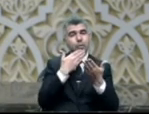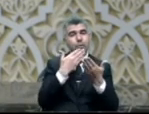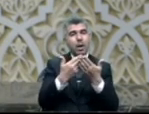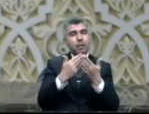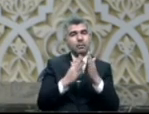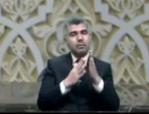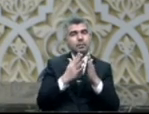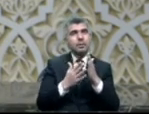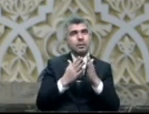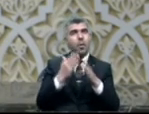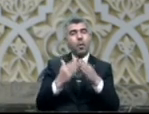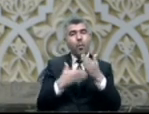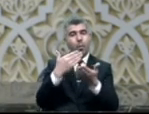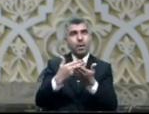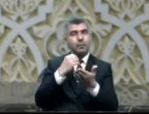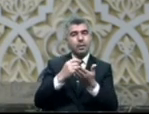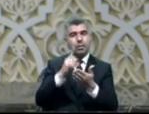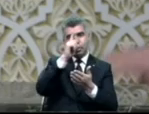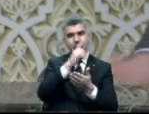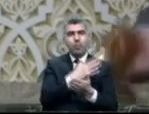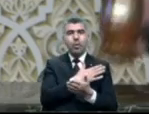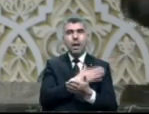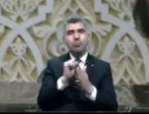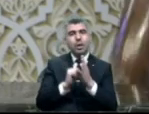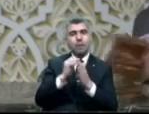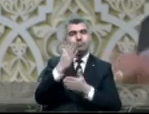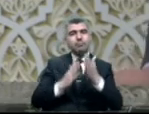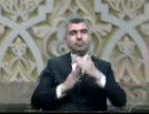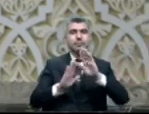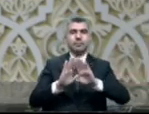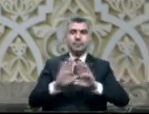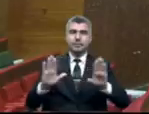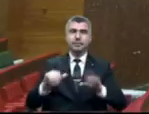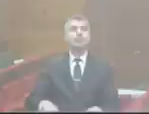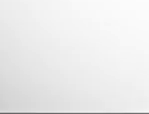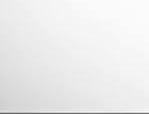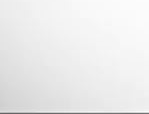شكرا لمساهمتكم، وقبل رفع الجلسه حد سعيد للمنتخب المغربي، رفعت الجلسه.